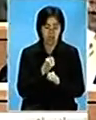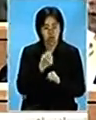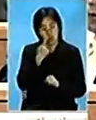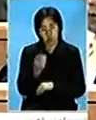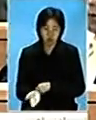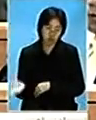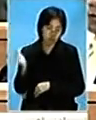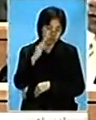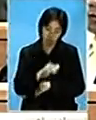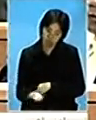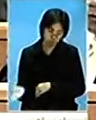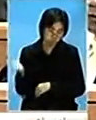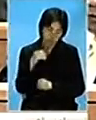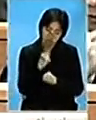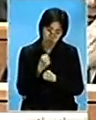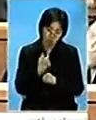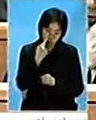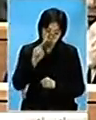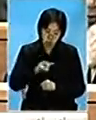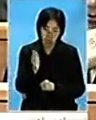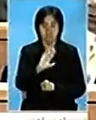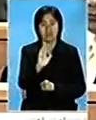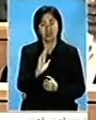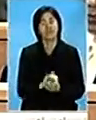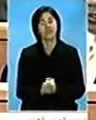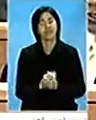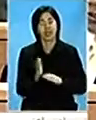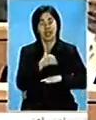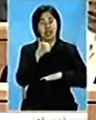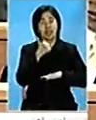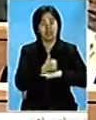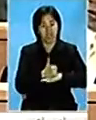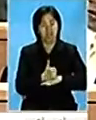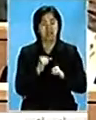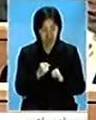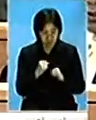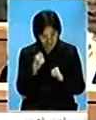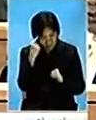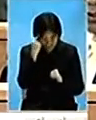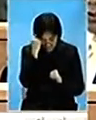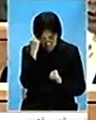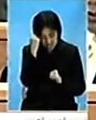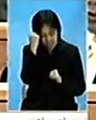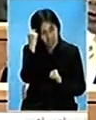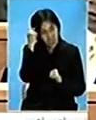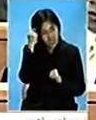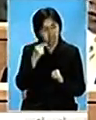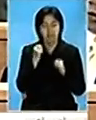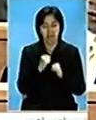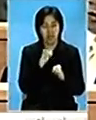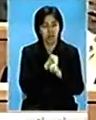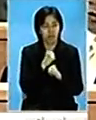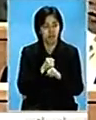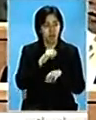ำแต่วันนี้ในสถานการณ์ทางการเมืองแบบนี้มันเป็นเรื่องท้าทายที่สุดที่ทุกองคาพยพ